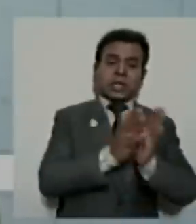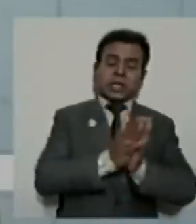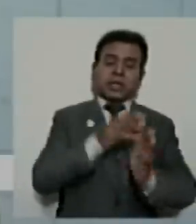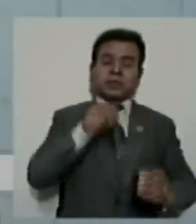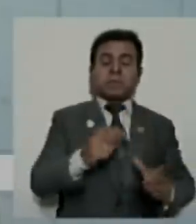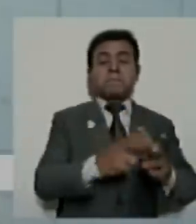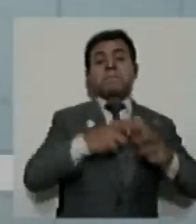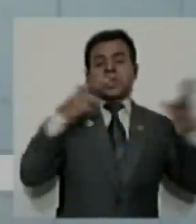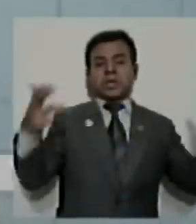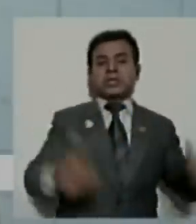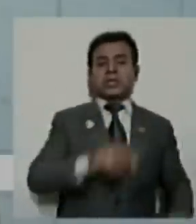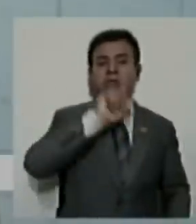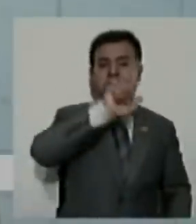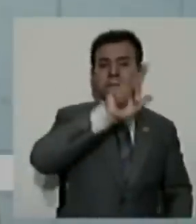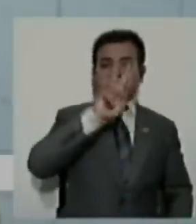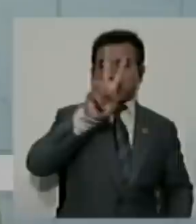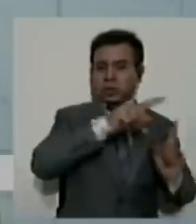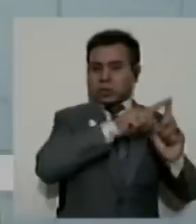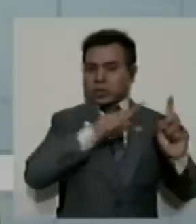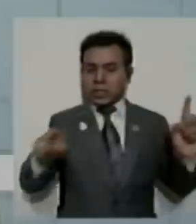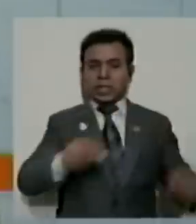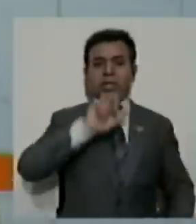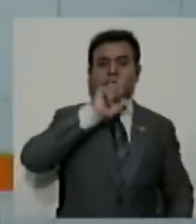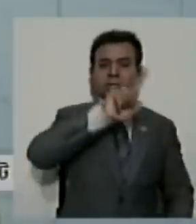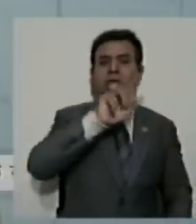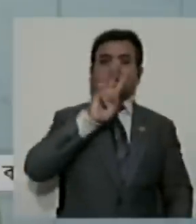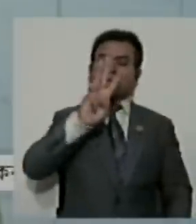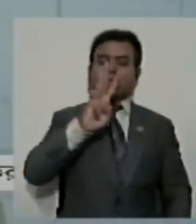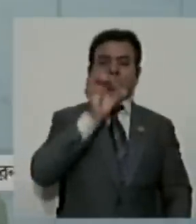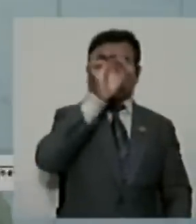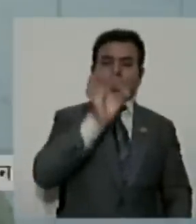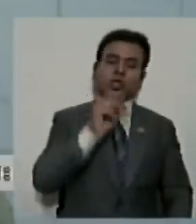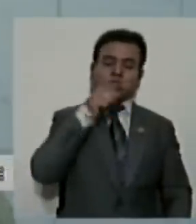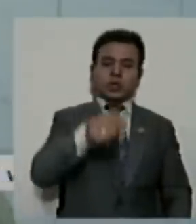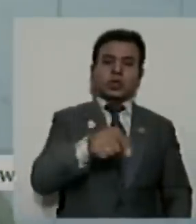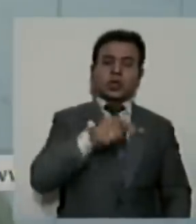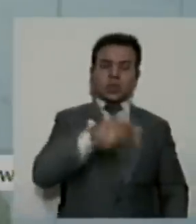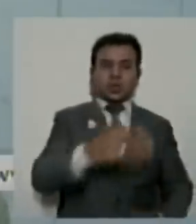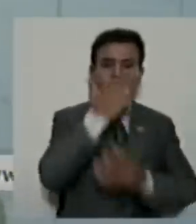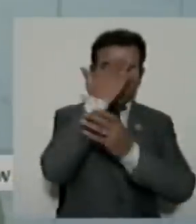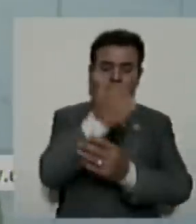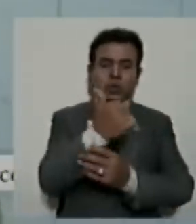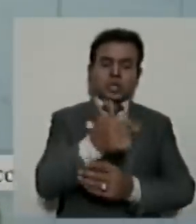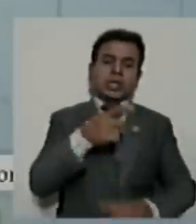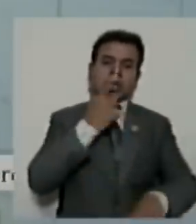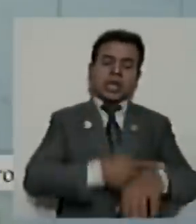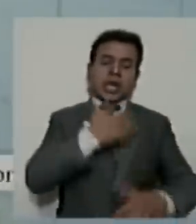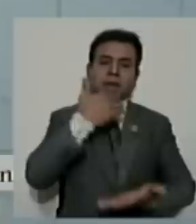প্রায় ঢাকা সিটি এবং অন্যান্য জেলা, যে জেলাগুলি আমি উল্লেখ করলাম, নারায়ণগঞ্জ, গাজীপুর, কিশোরগঞ্জ এবং নরসিংদীর